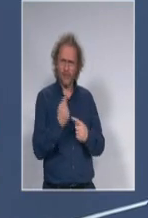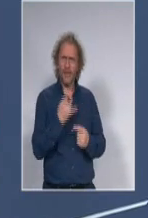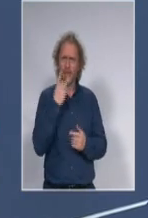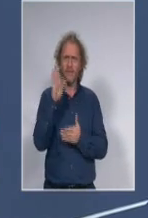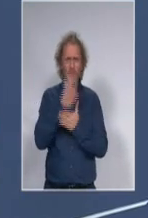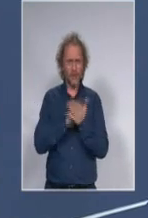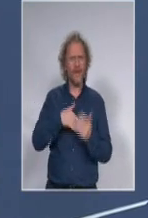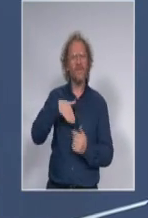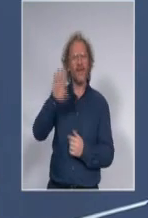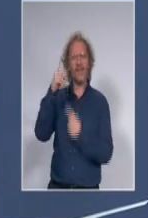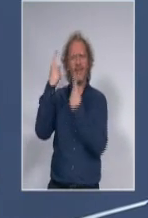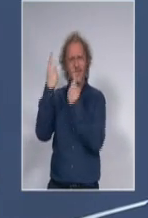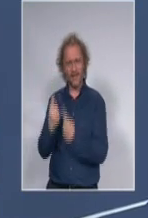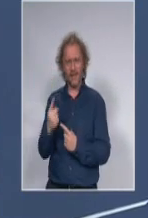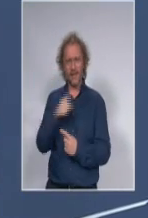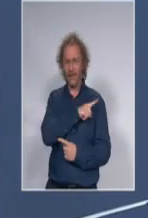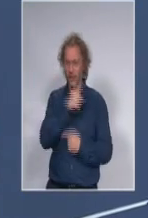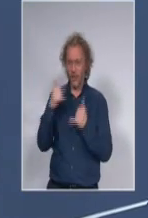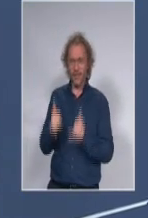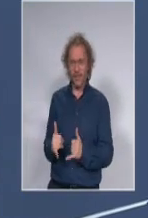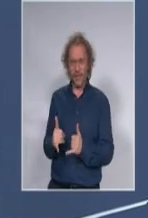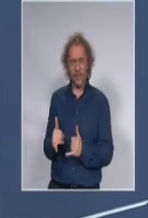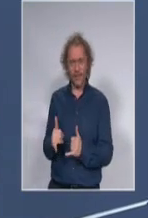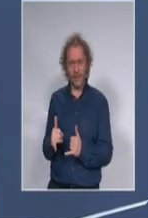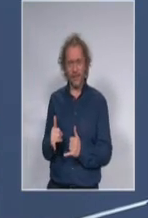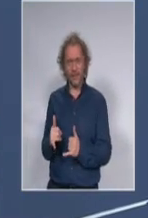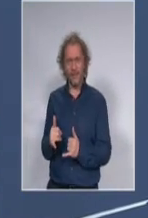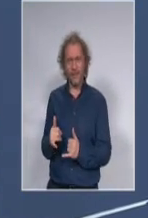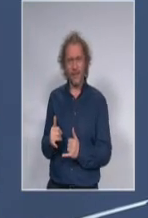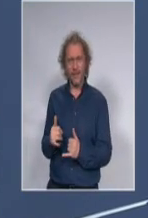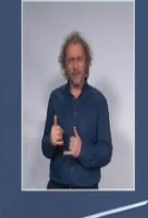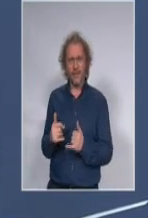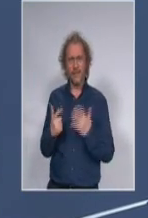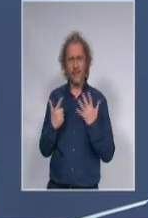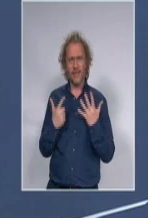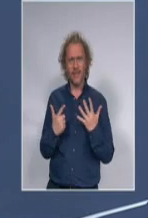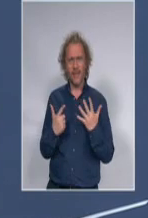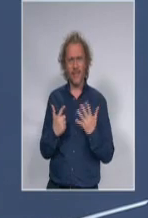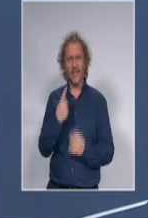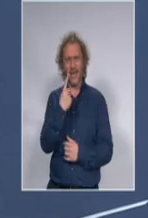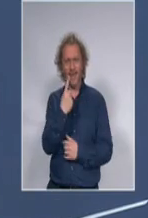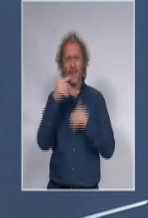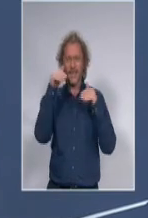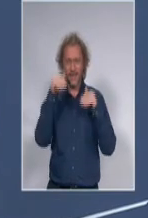71.180 naših državljana, ako je to tačan broj, Ana. Jeste.